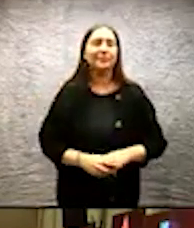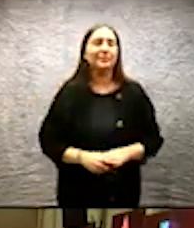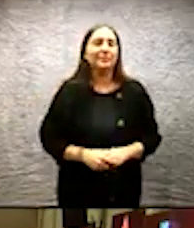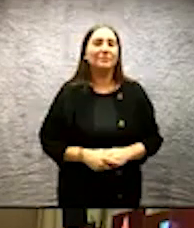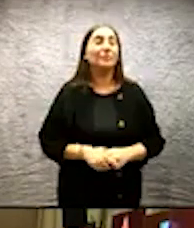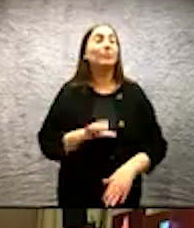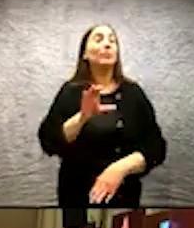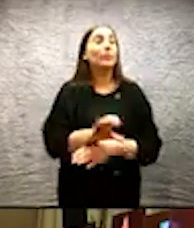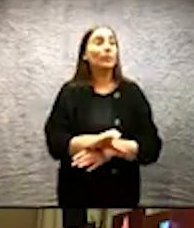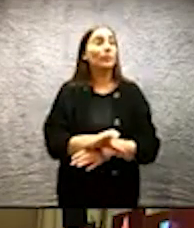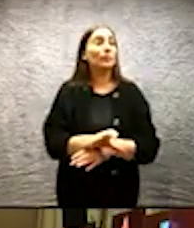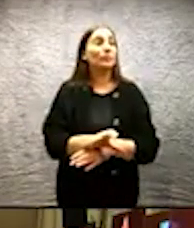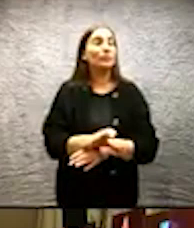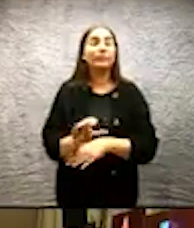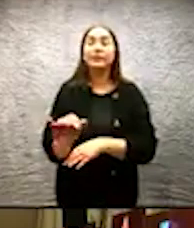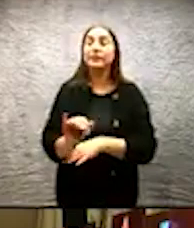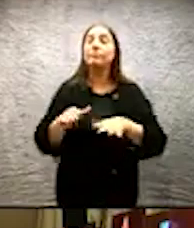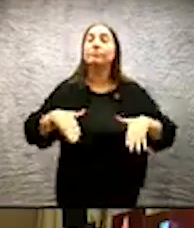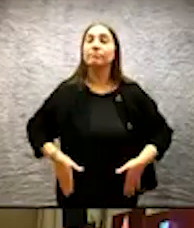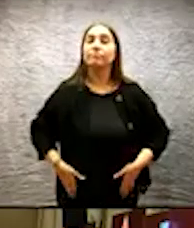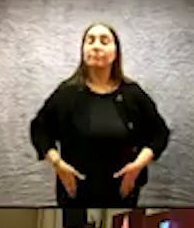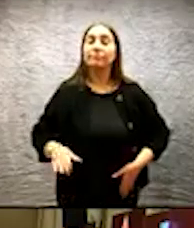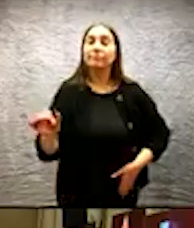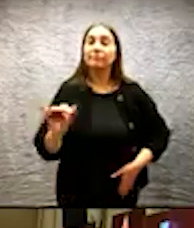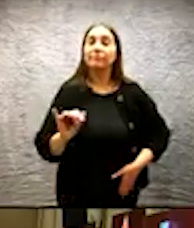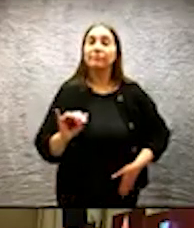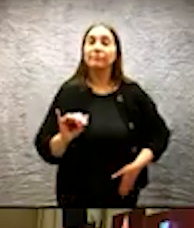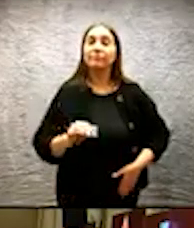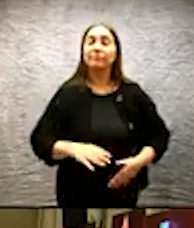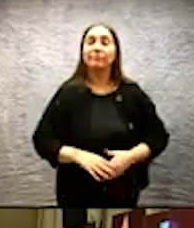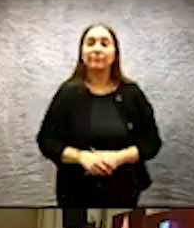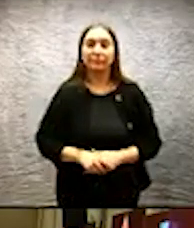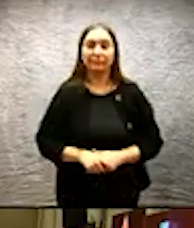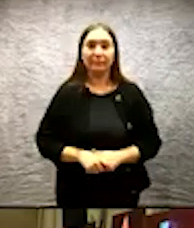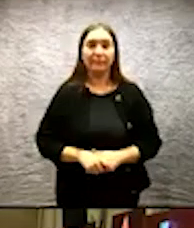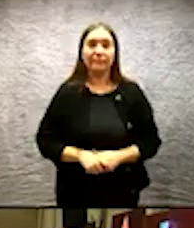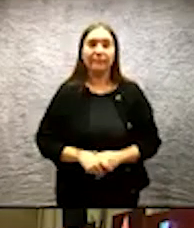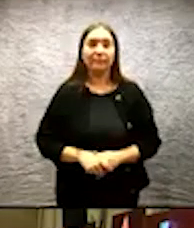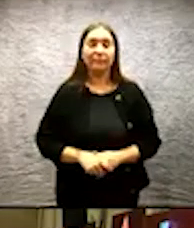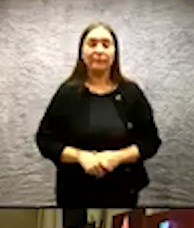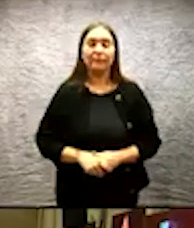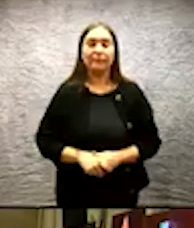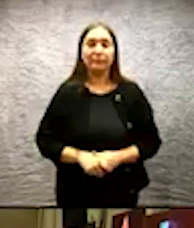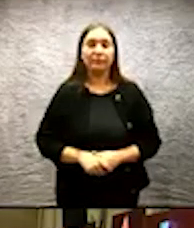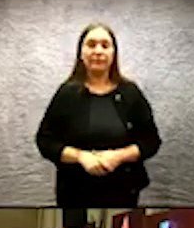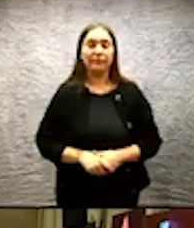Qui est contre ? Qui s'abstient ? Merci.